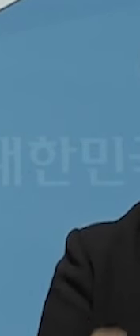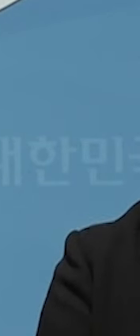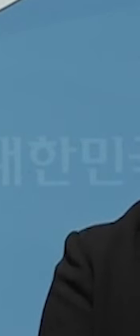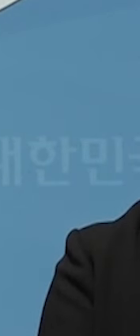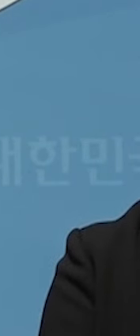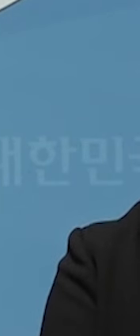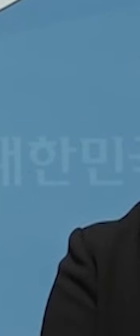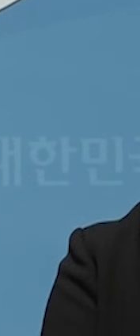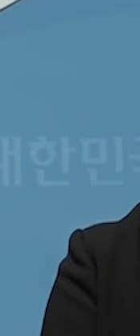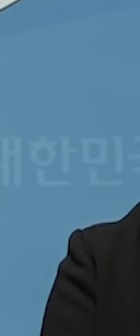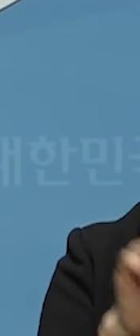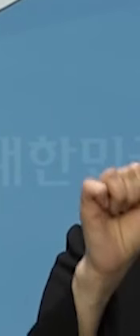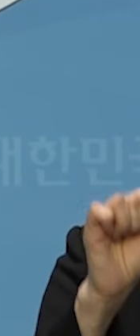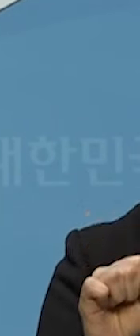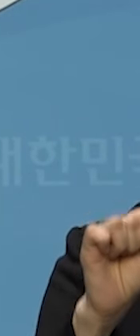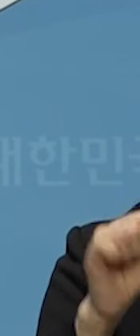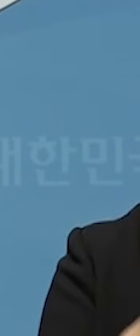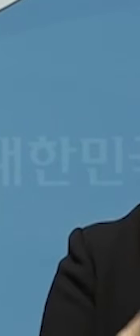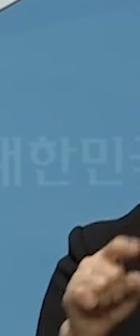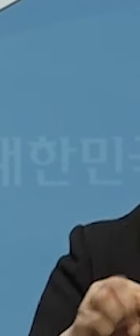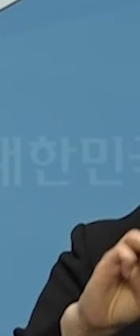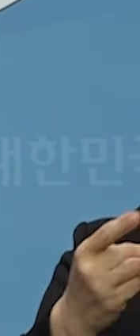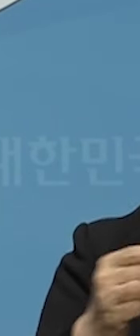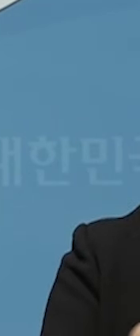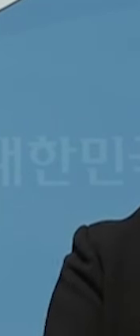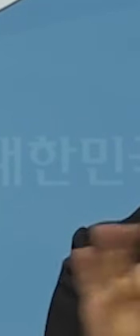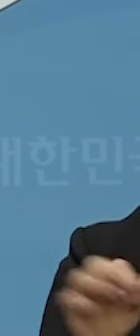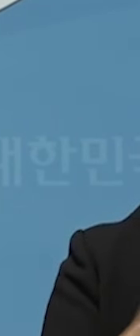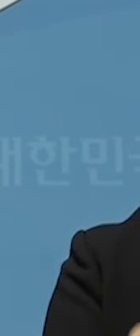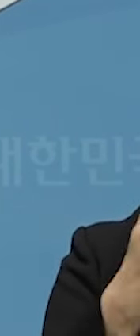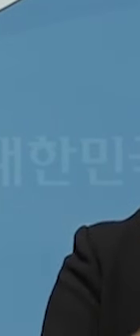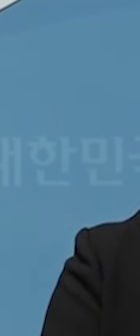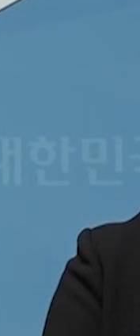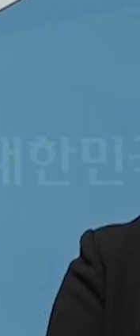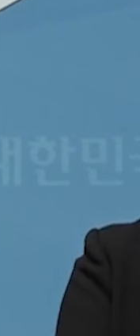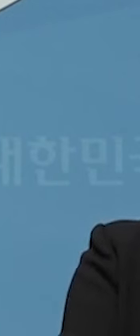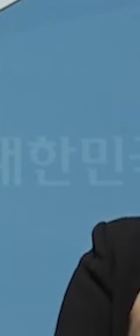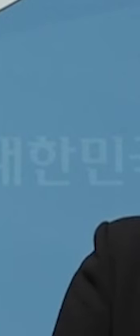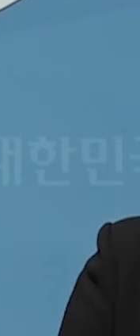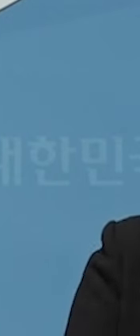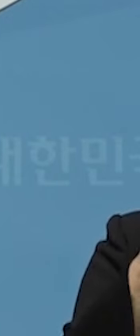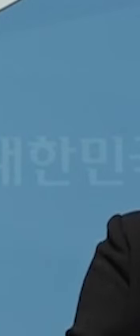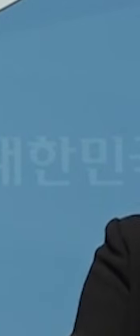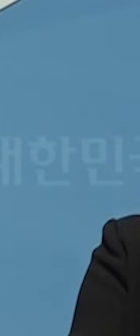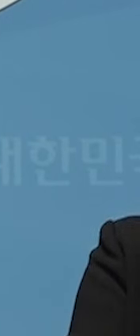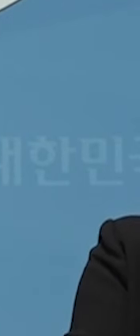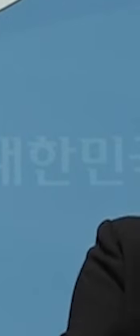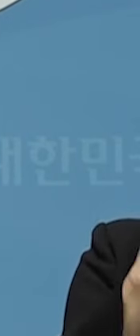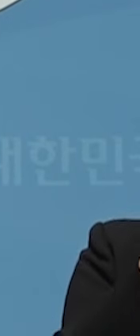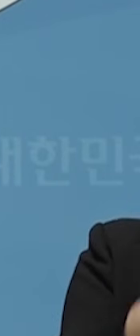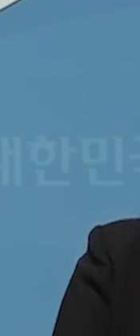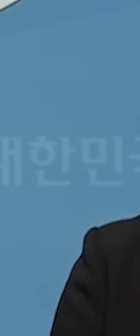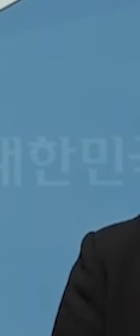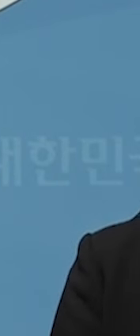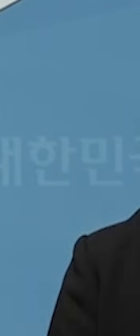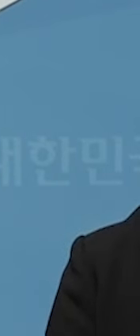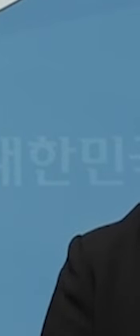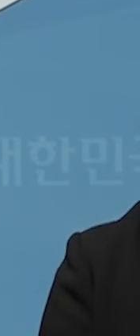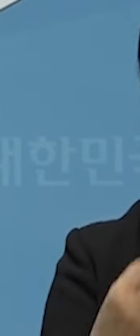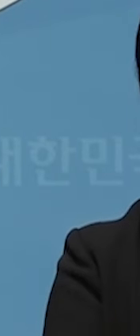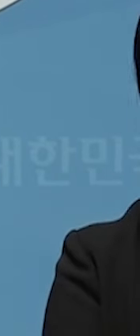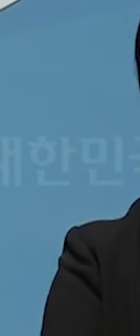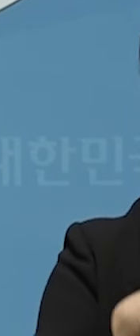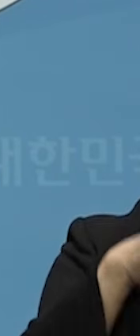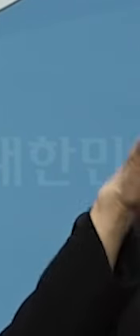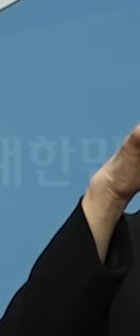불법 사설 스포츠 토토를 이용하는 이유는 결국 과도한 규제 때문입니다. 매출